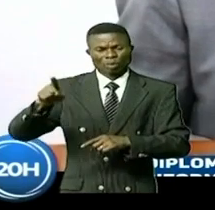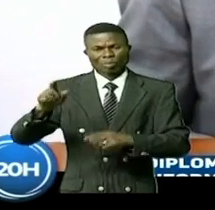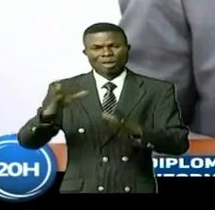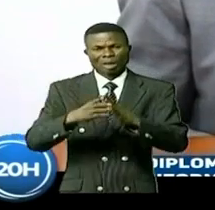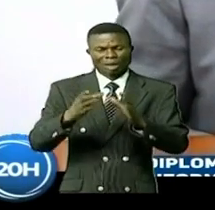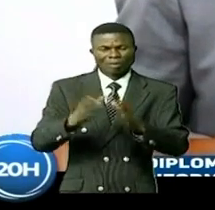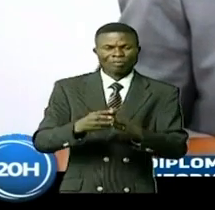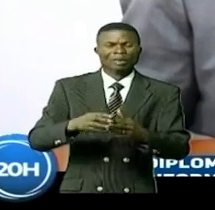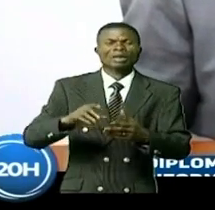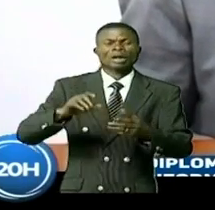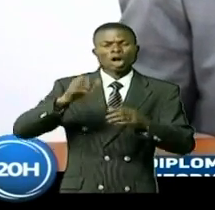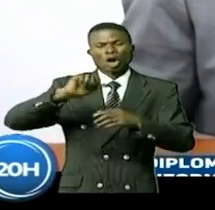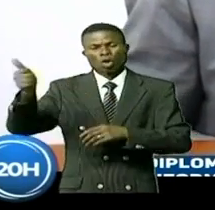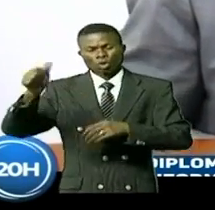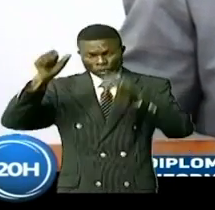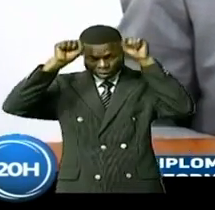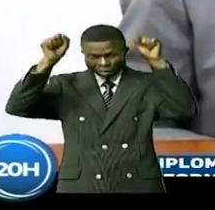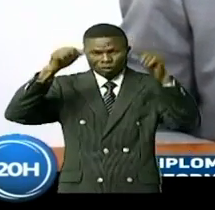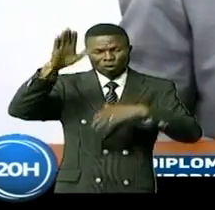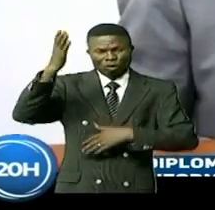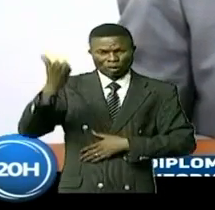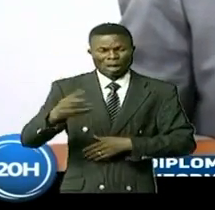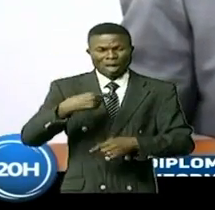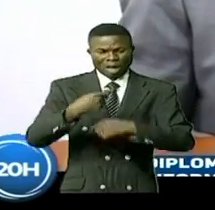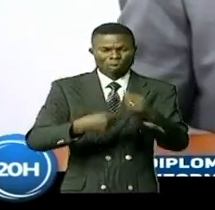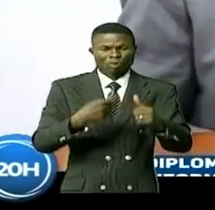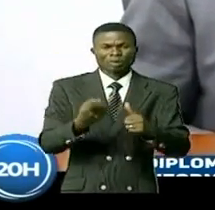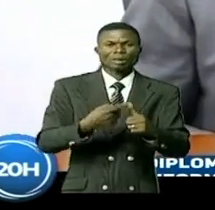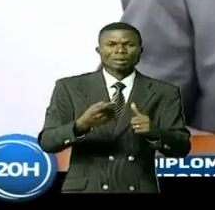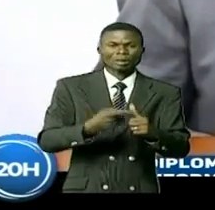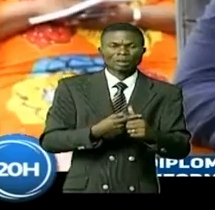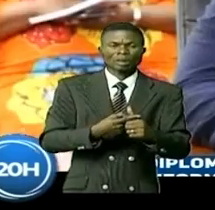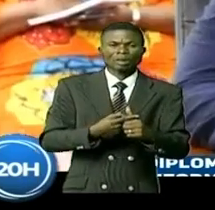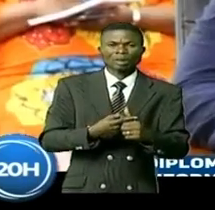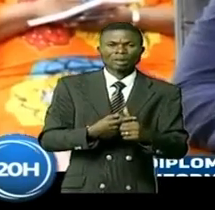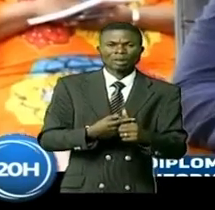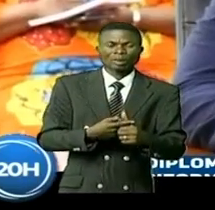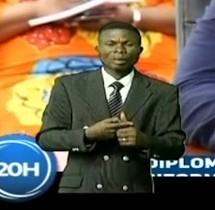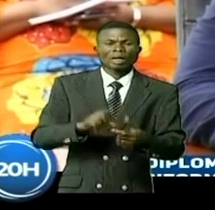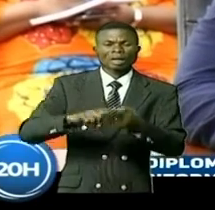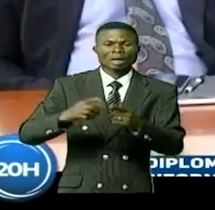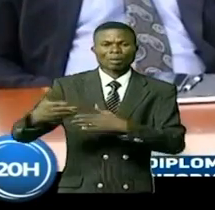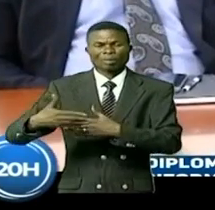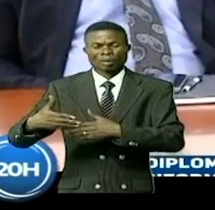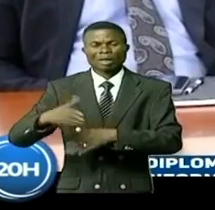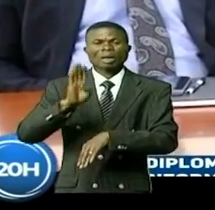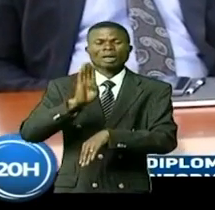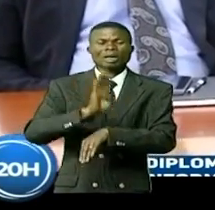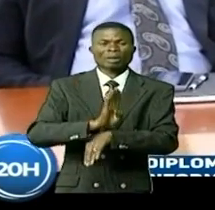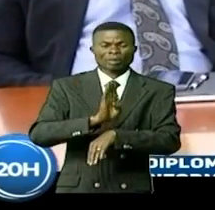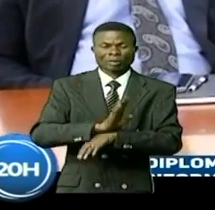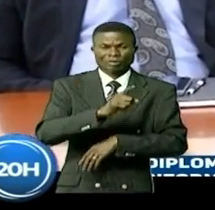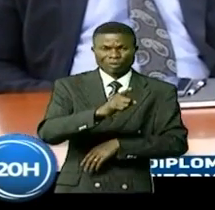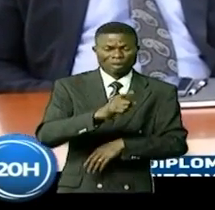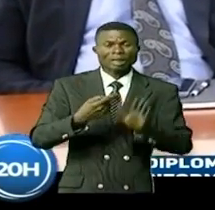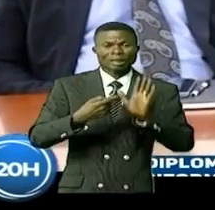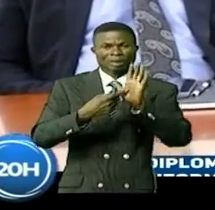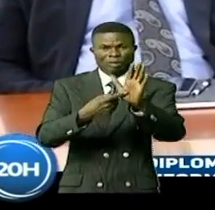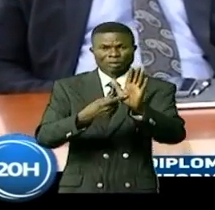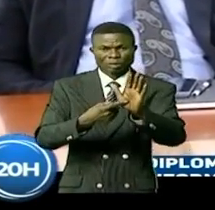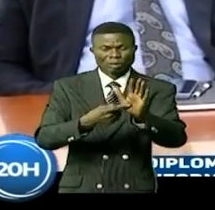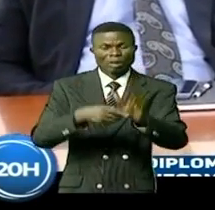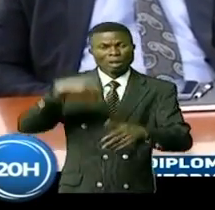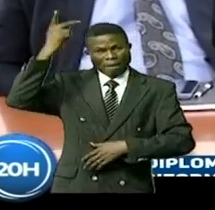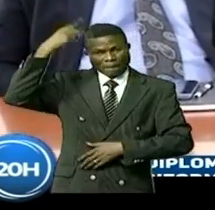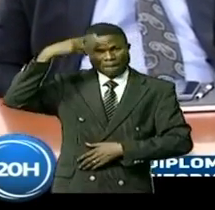ses partenaires étrangers, en commençant par ses voisins. Cela dénote une